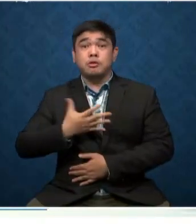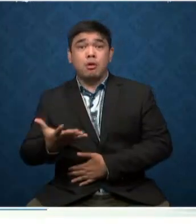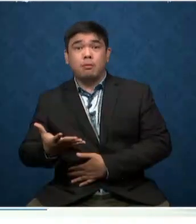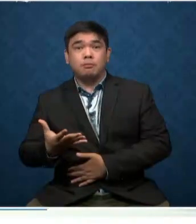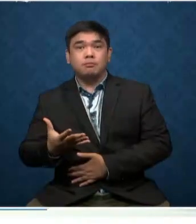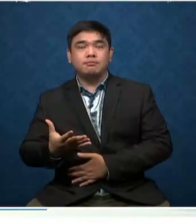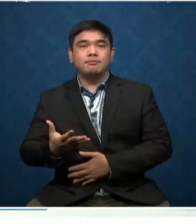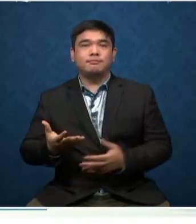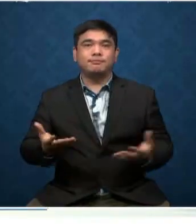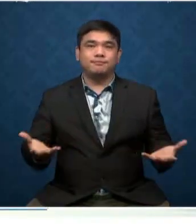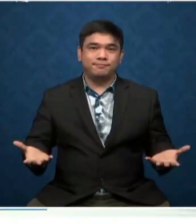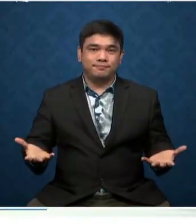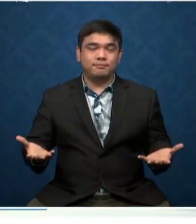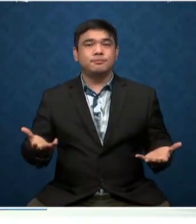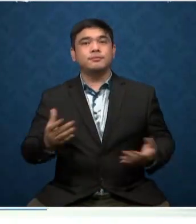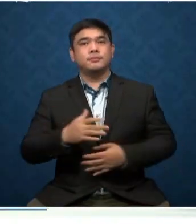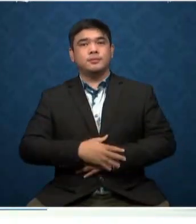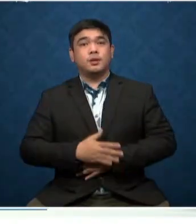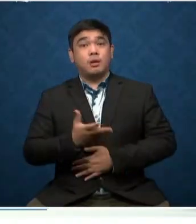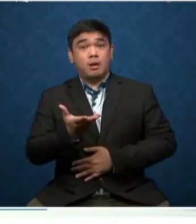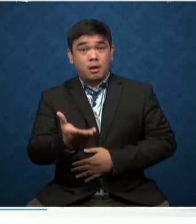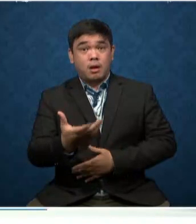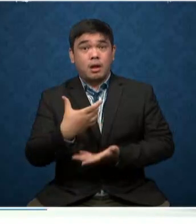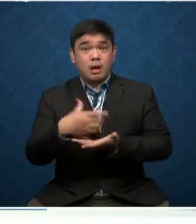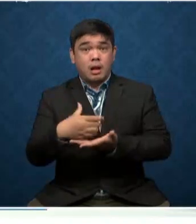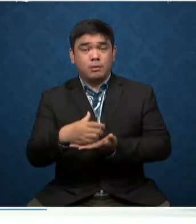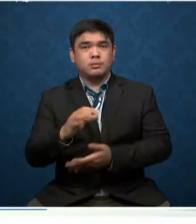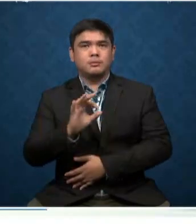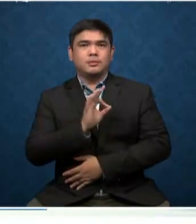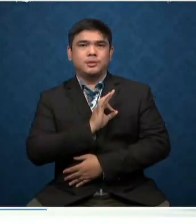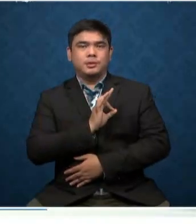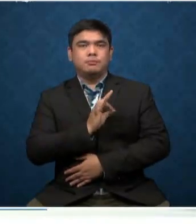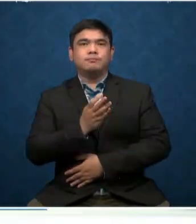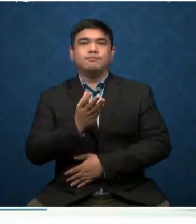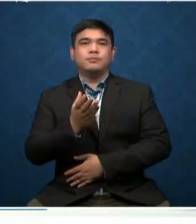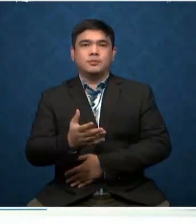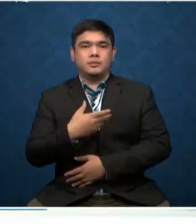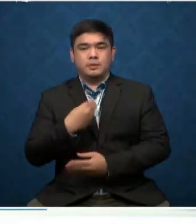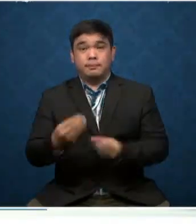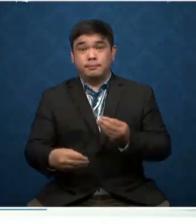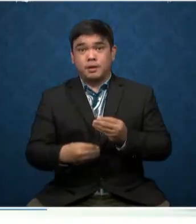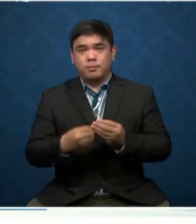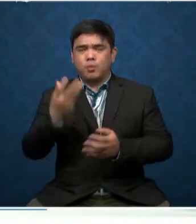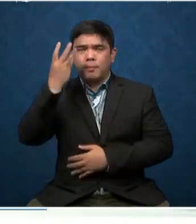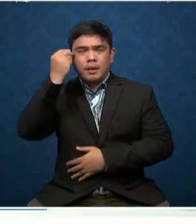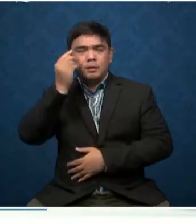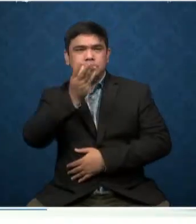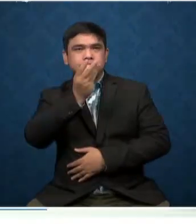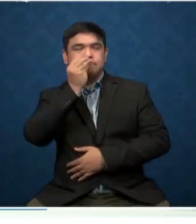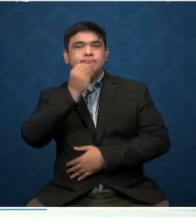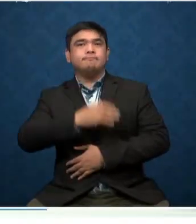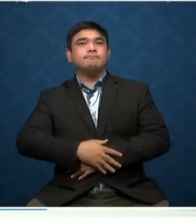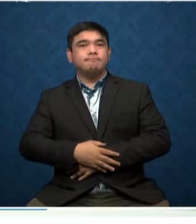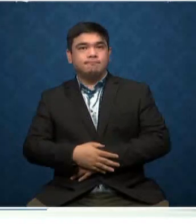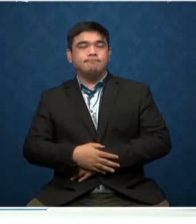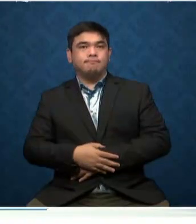ไรแต่ผมจะขออนุญาตเรียนเพื่อนสมาชิกเพื่อประกอบการพิจารณาของเพื่อนสมาชิกว่